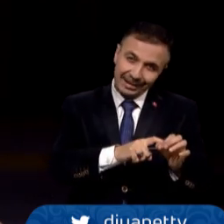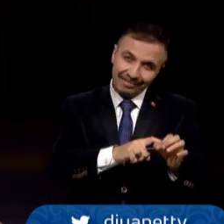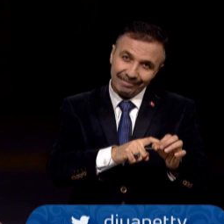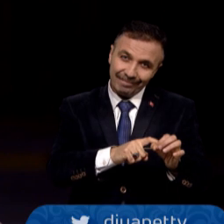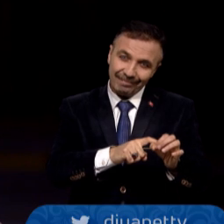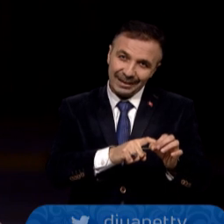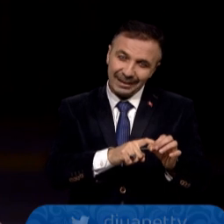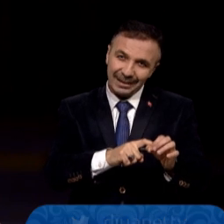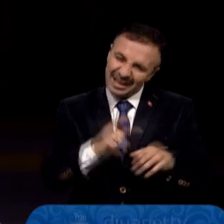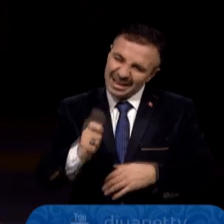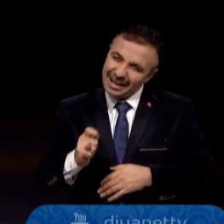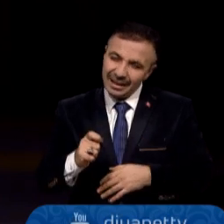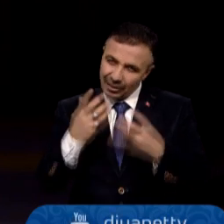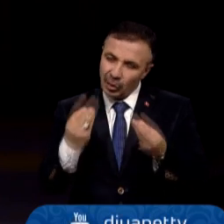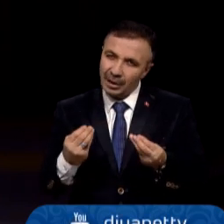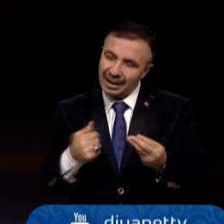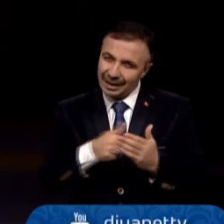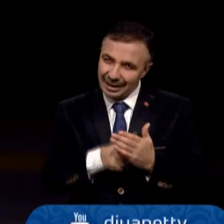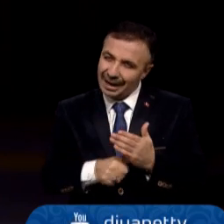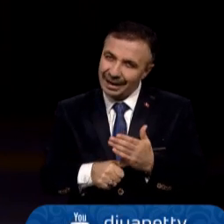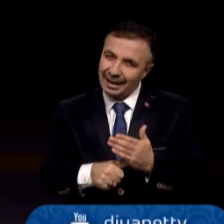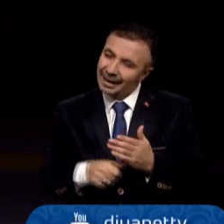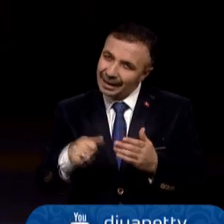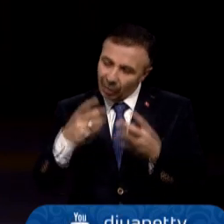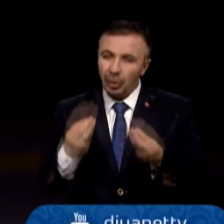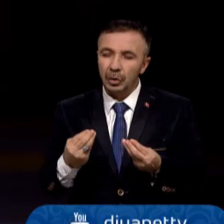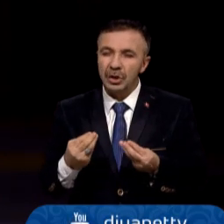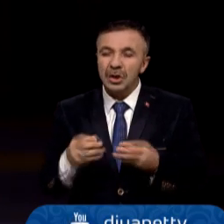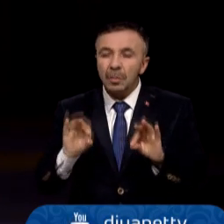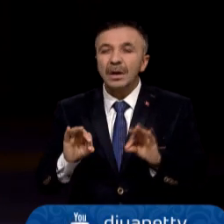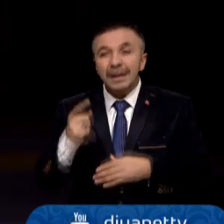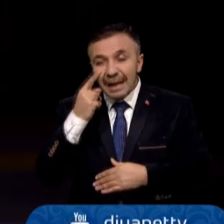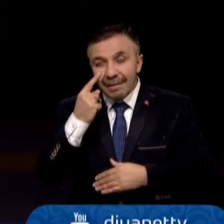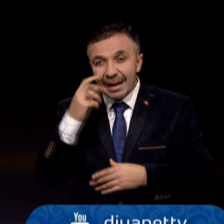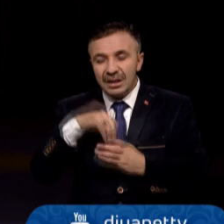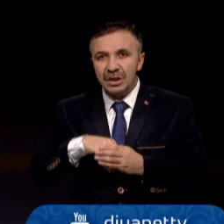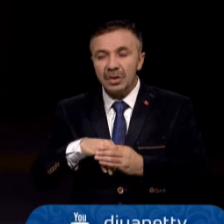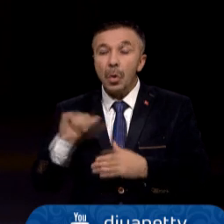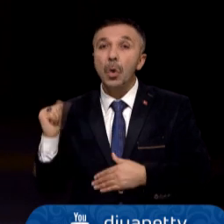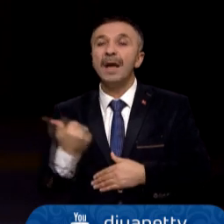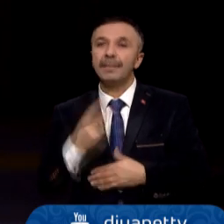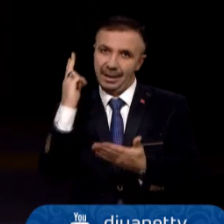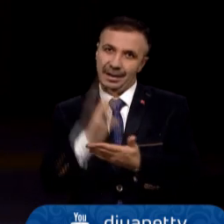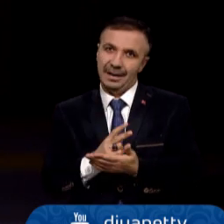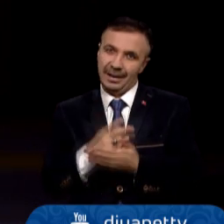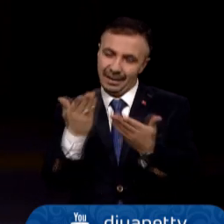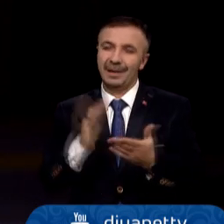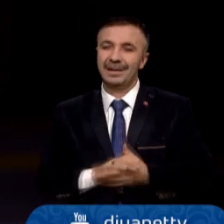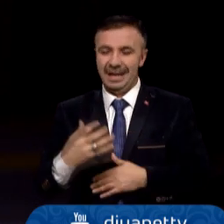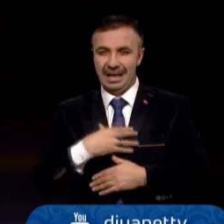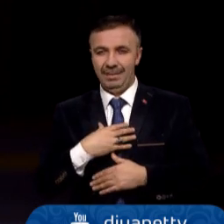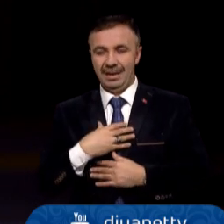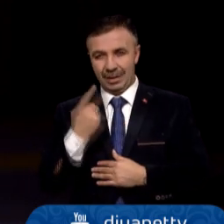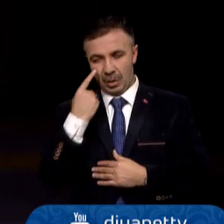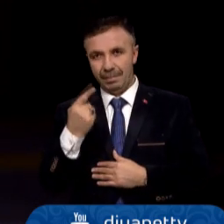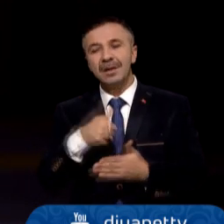Medine'ye göçü hicreti esas alındı şimdi bu da bir devlet için önemli bir karardır